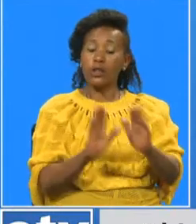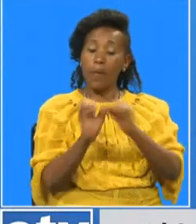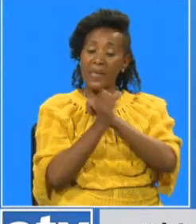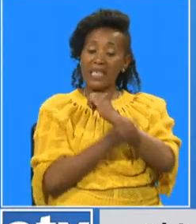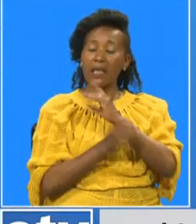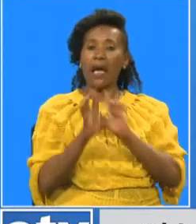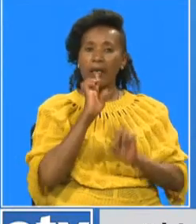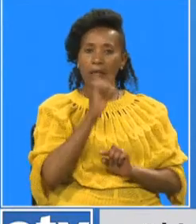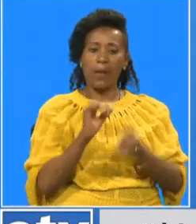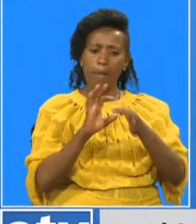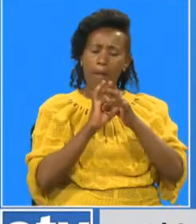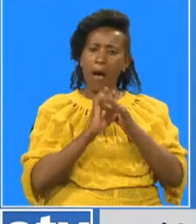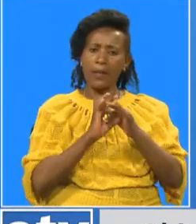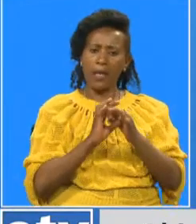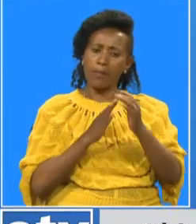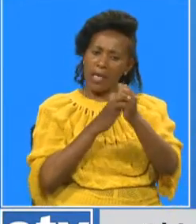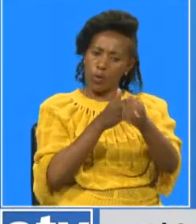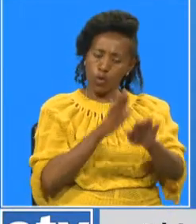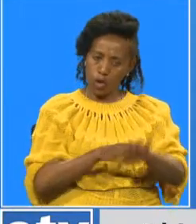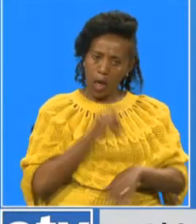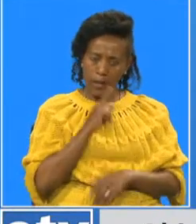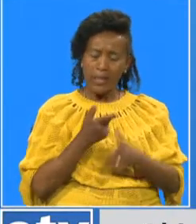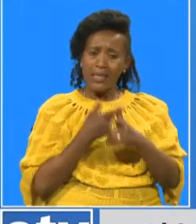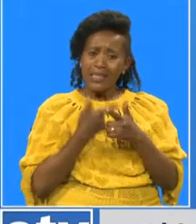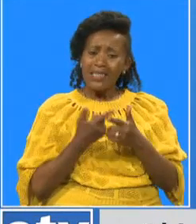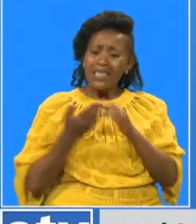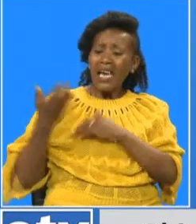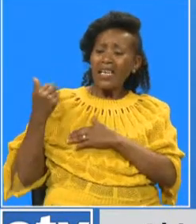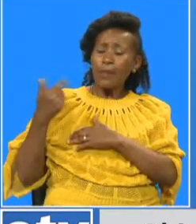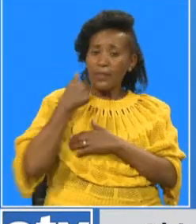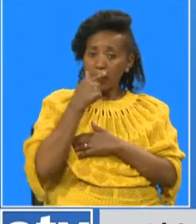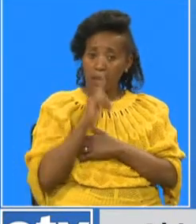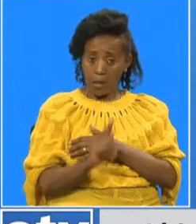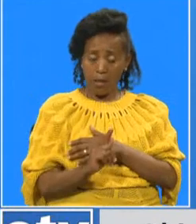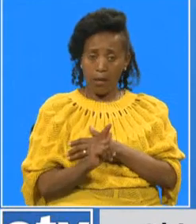መሰረት ያደረገ ማህበራት መሪዎች ላይ እንግዲህ ቀደም ሲል